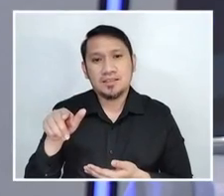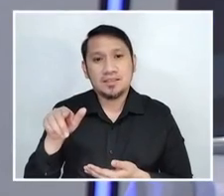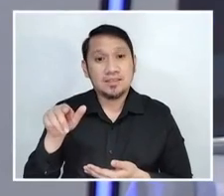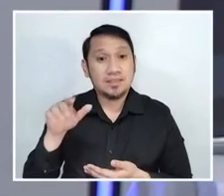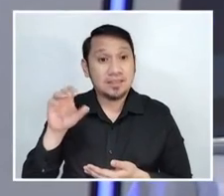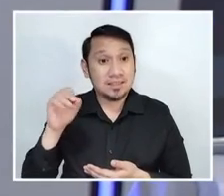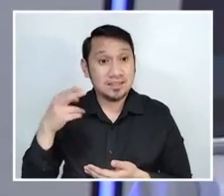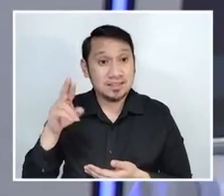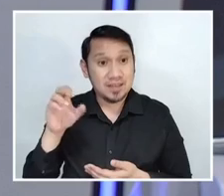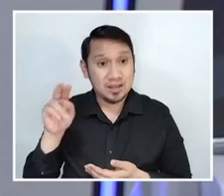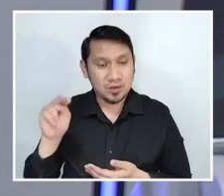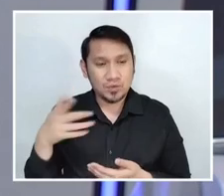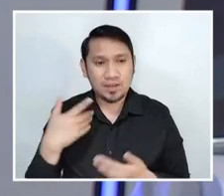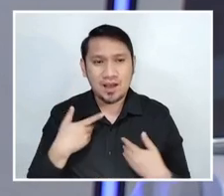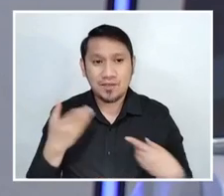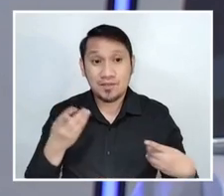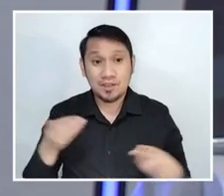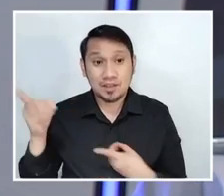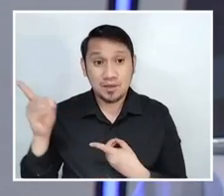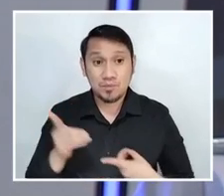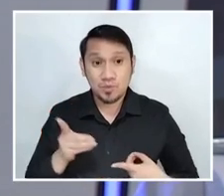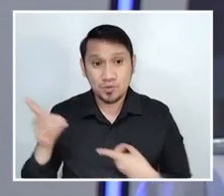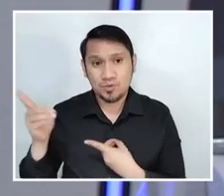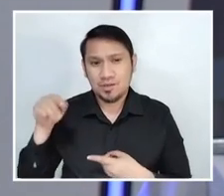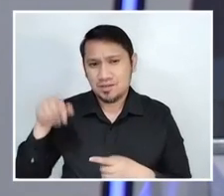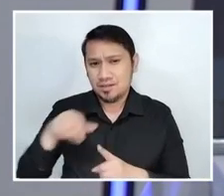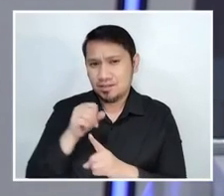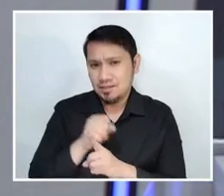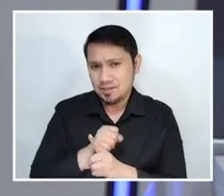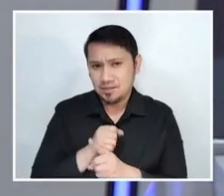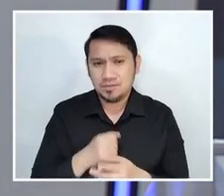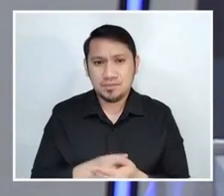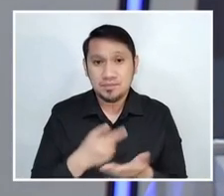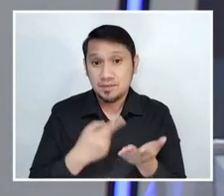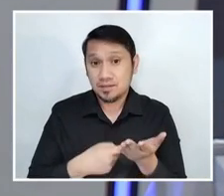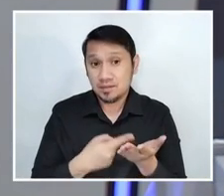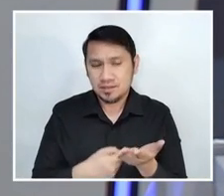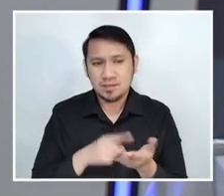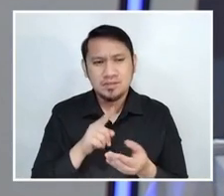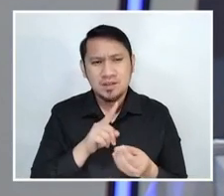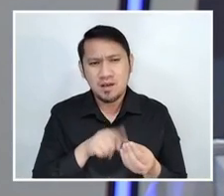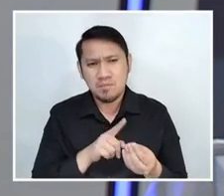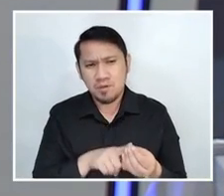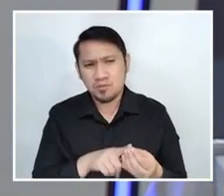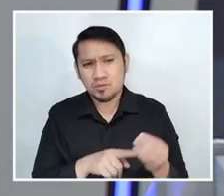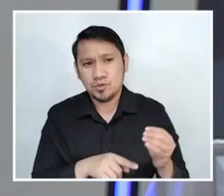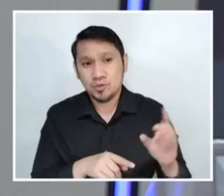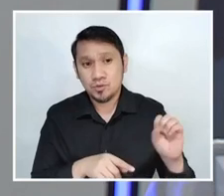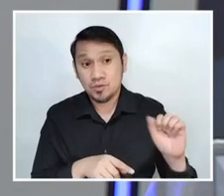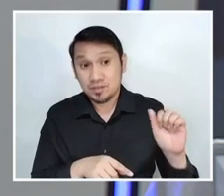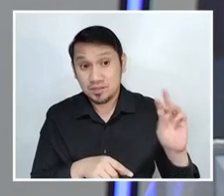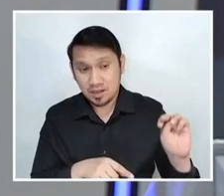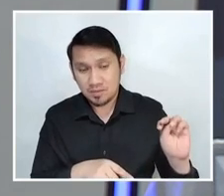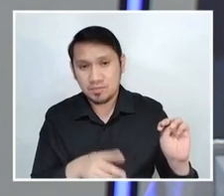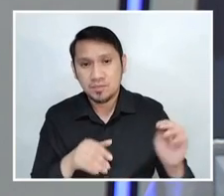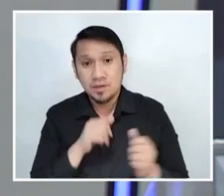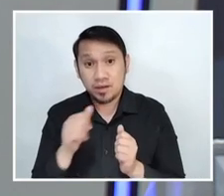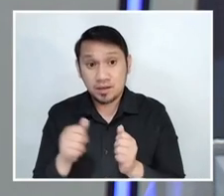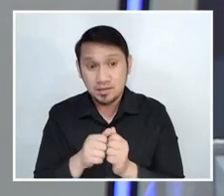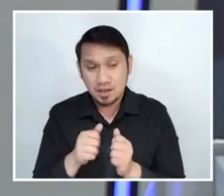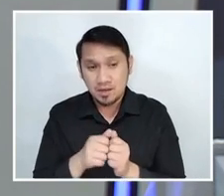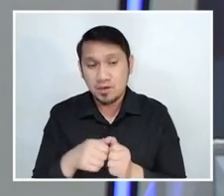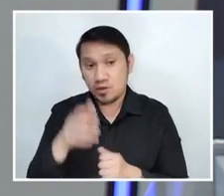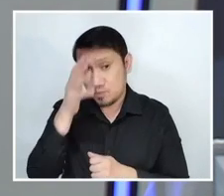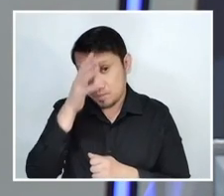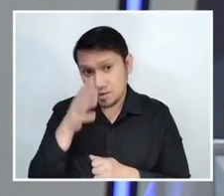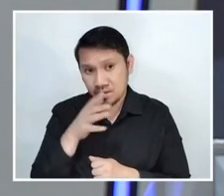kanyang debut ngayong Setyembre. Usap-usapan din ang debut ni Sam Cruz kung saan nagkasama muli ang magulang niyang sina Cesar